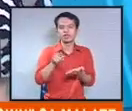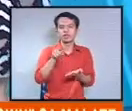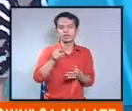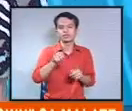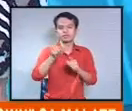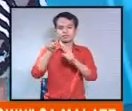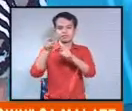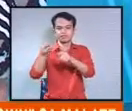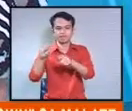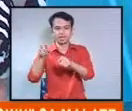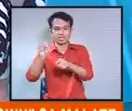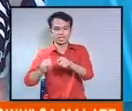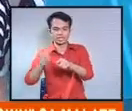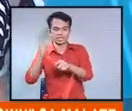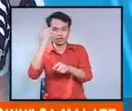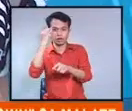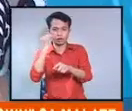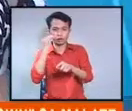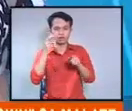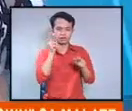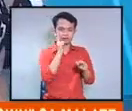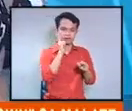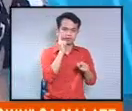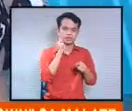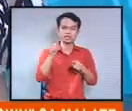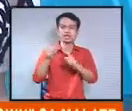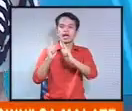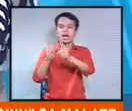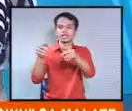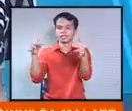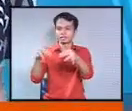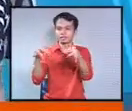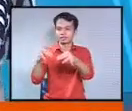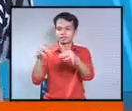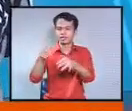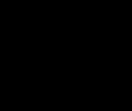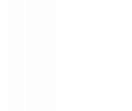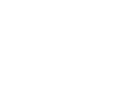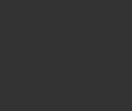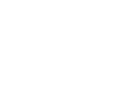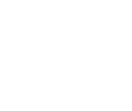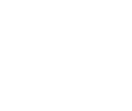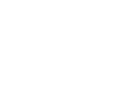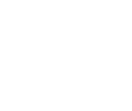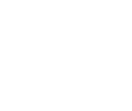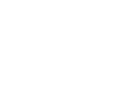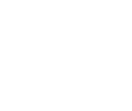patungong South Korea si Pangulong Duterte para dumalo sa ASEAN-South Korea Summit.